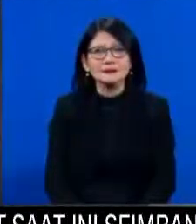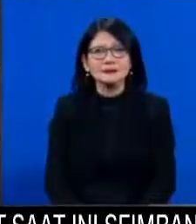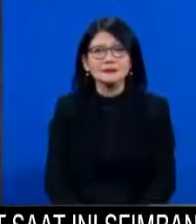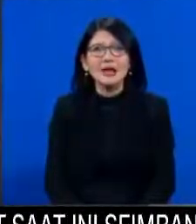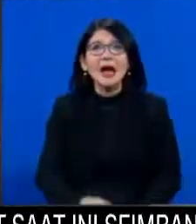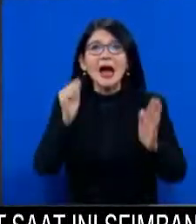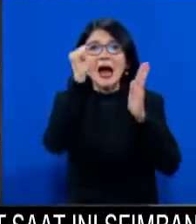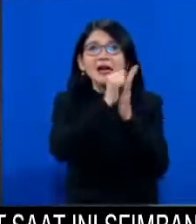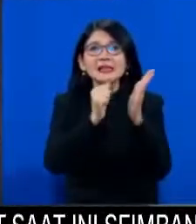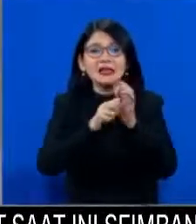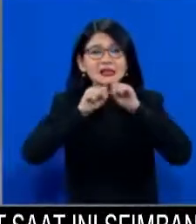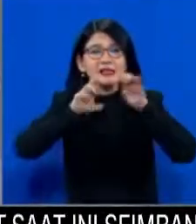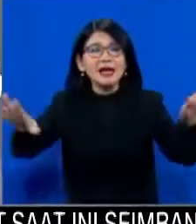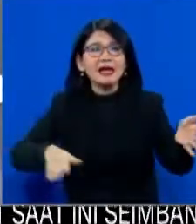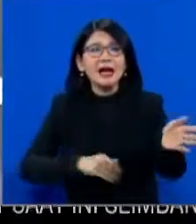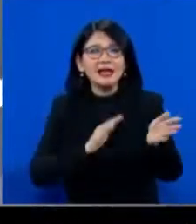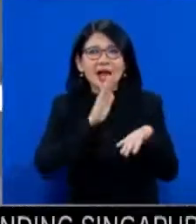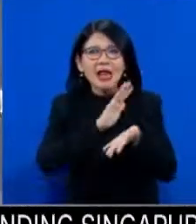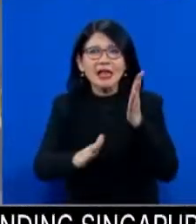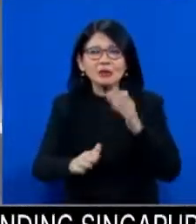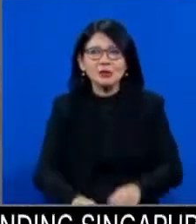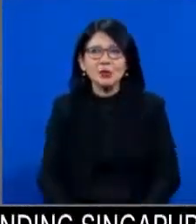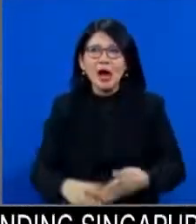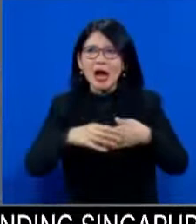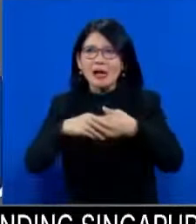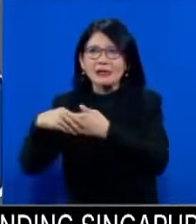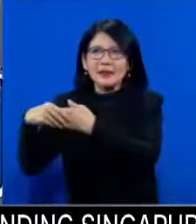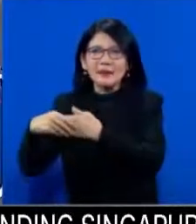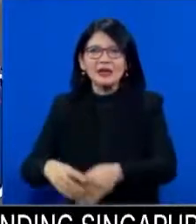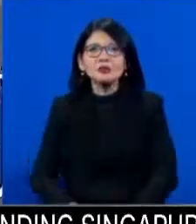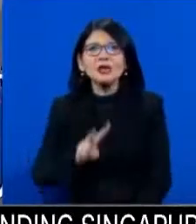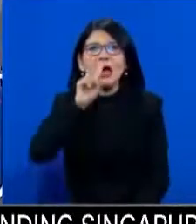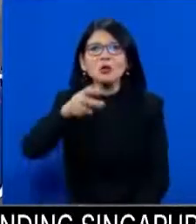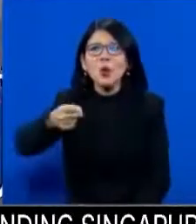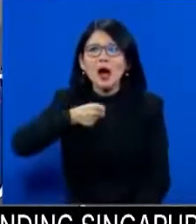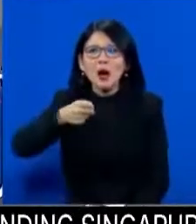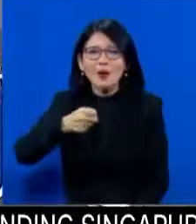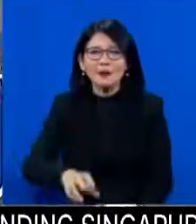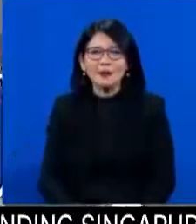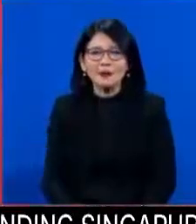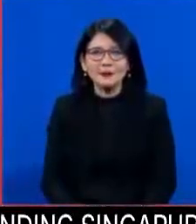Acara yang disiarkan langsung oleh CNN Indonesia TV ini dipandu oleh Choky Sitohang dan Astrid Tiar.